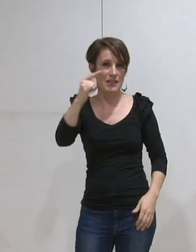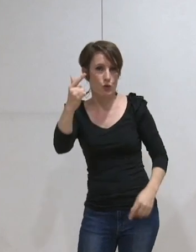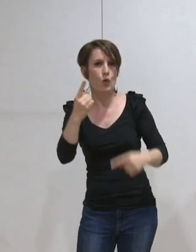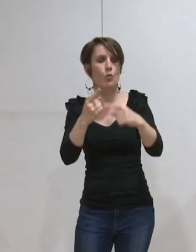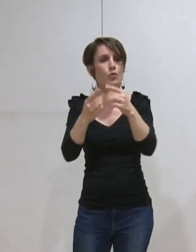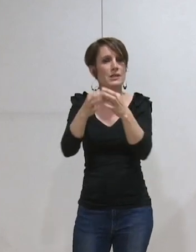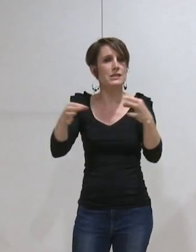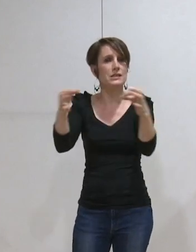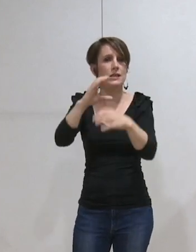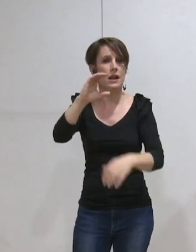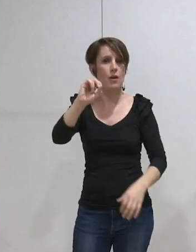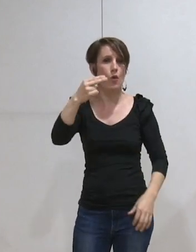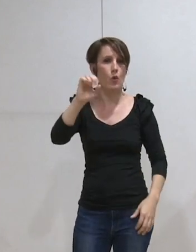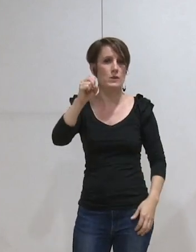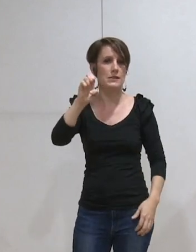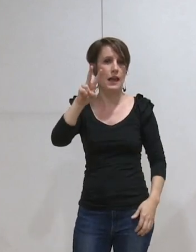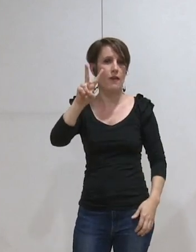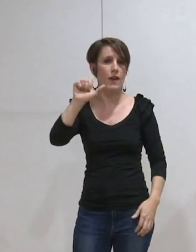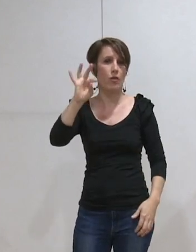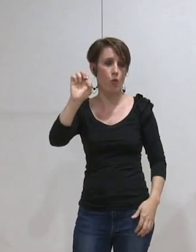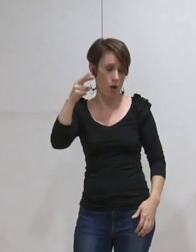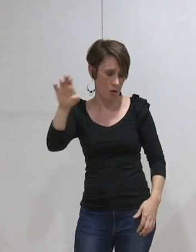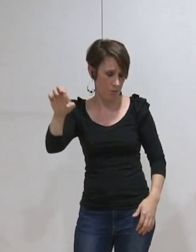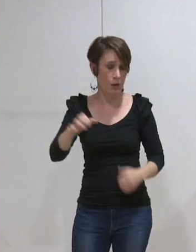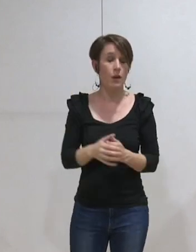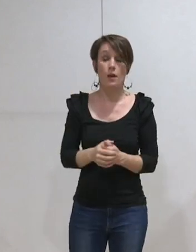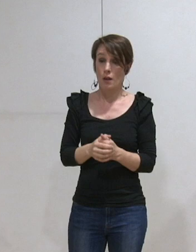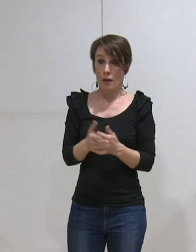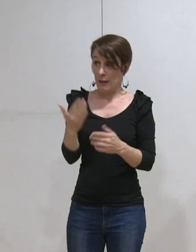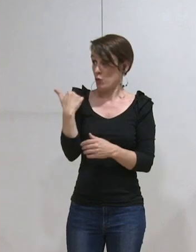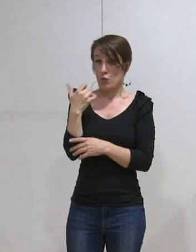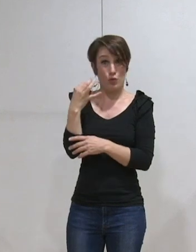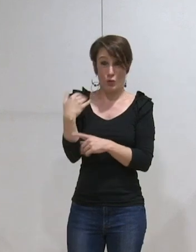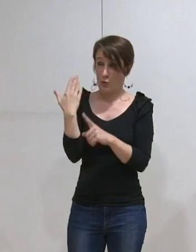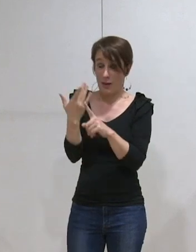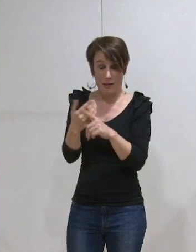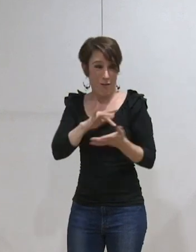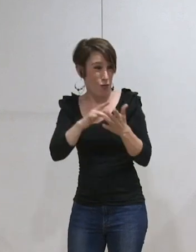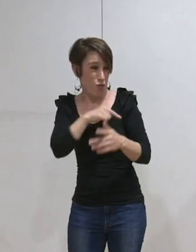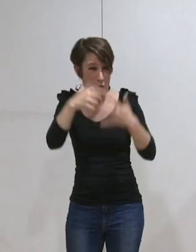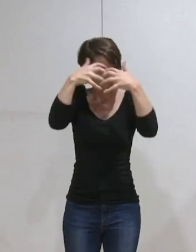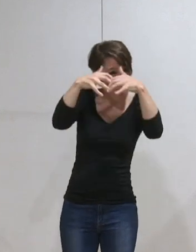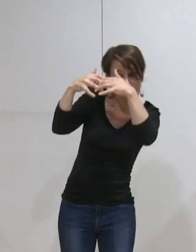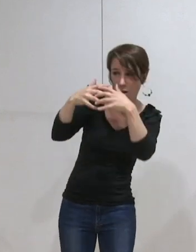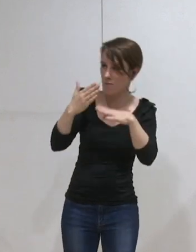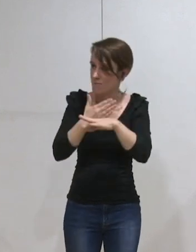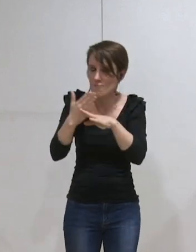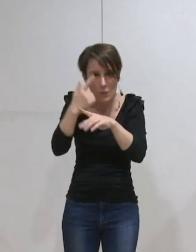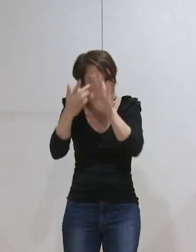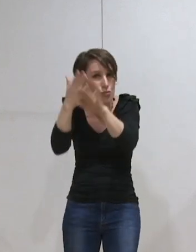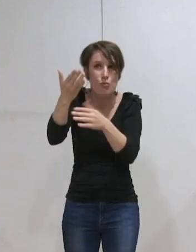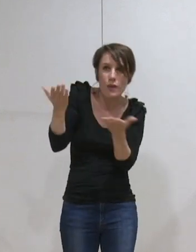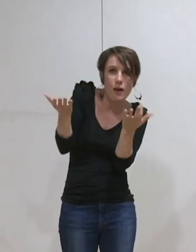une semaine après ces drames tout le monde est à pied d'œuvre pour bâtir des perspectives pour l'avenir et j'en profite donc pour vous